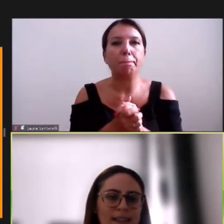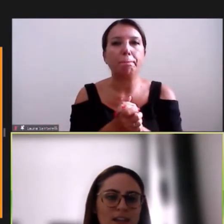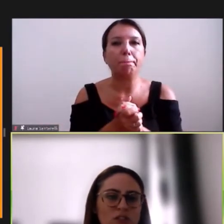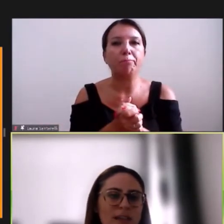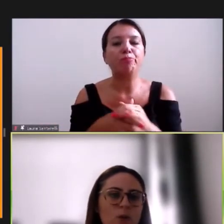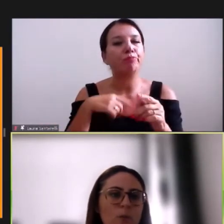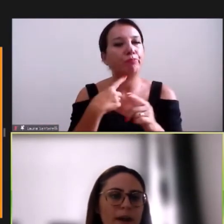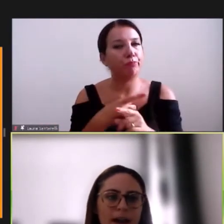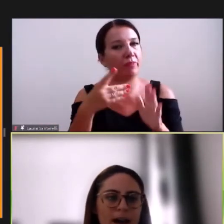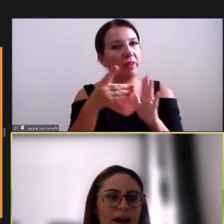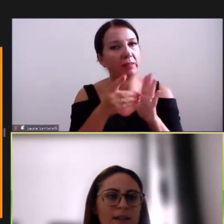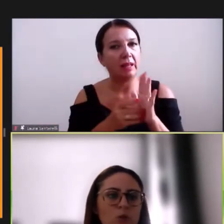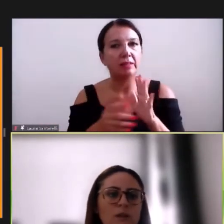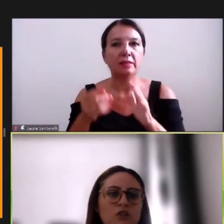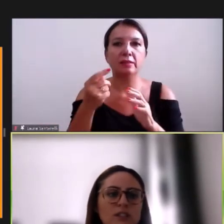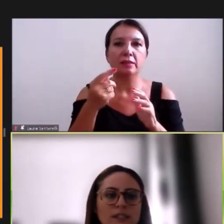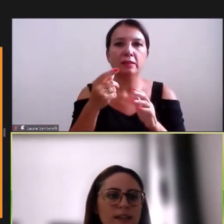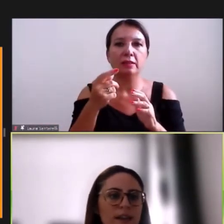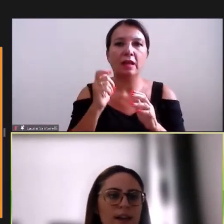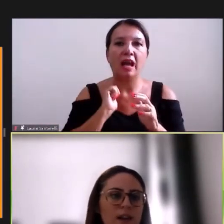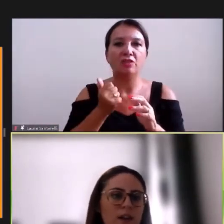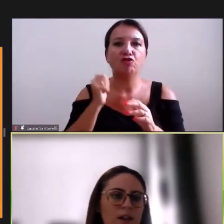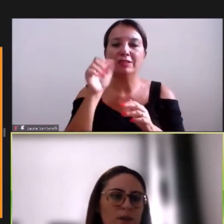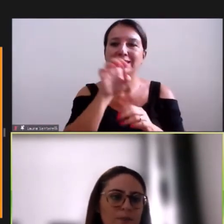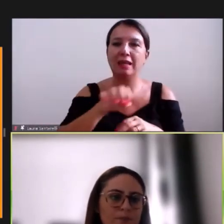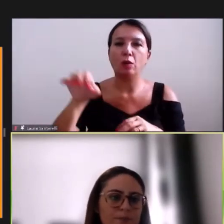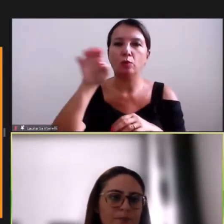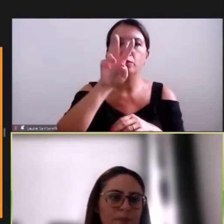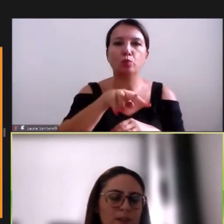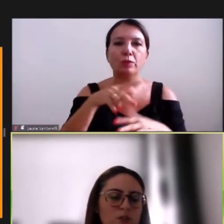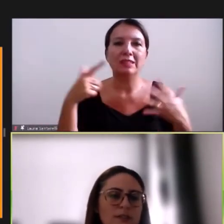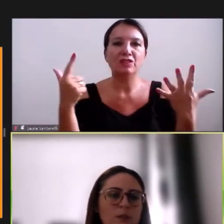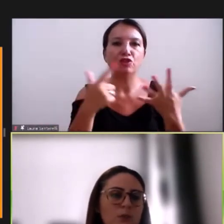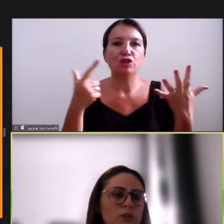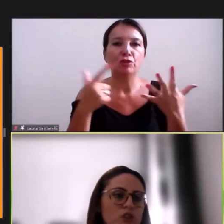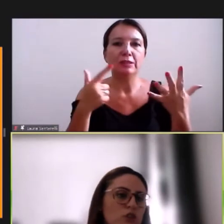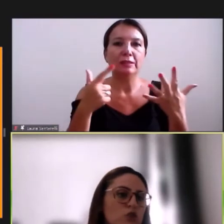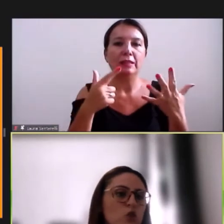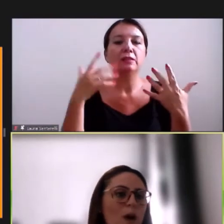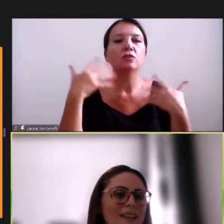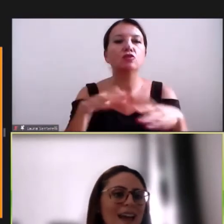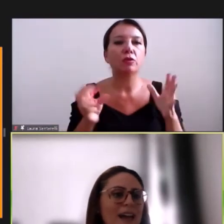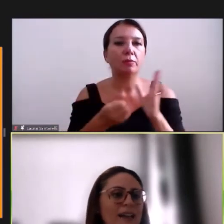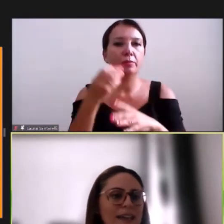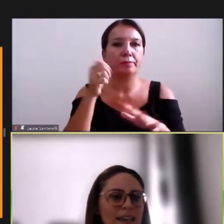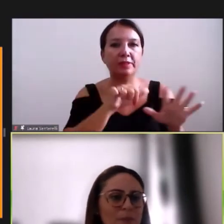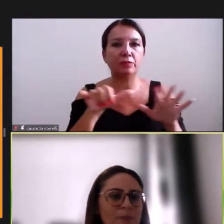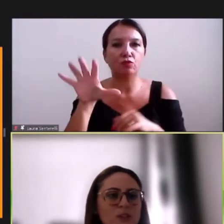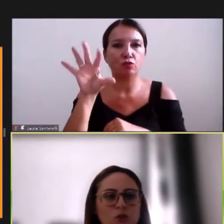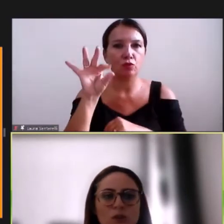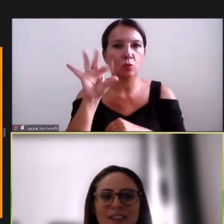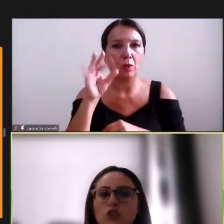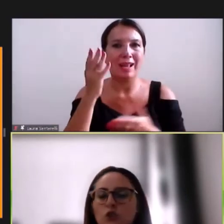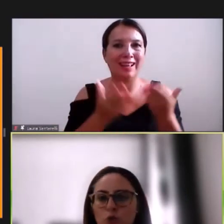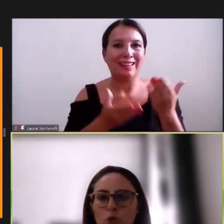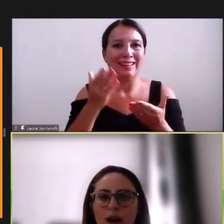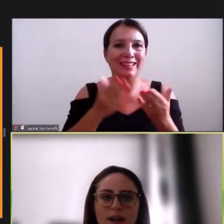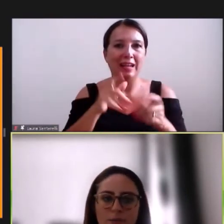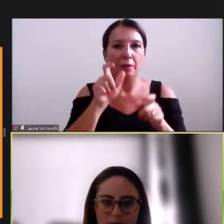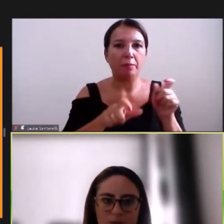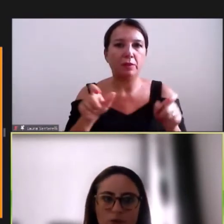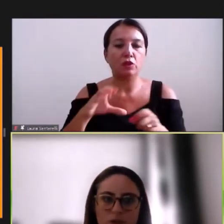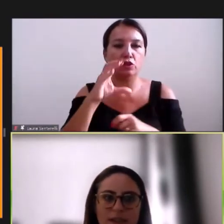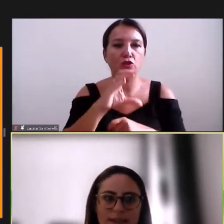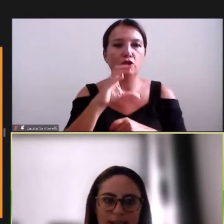secondo dei dati dell'Agenzia Europea nel 2017 sono stati prodotti 650 kg a persona di